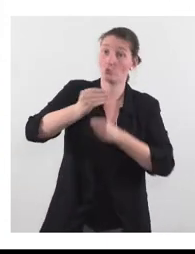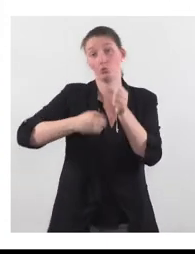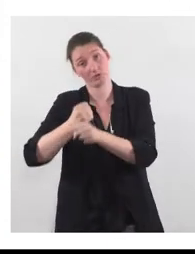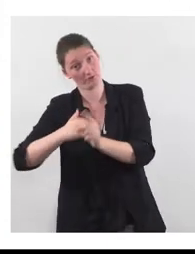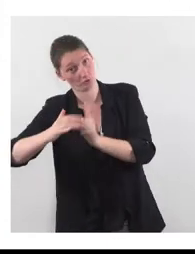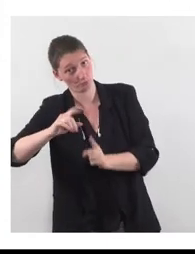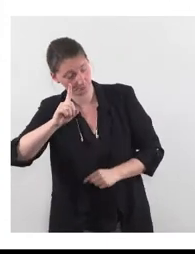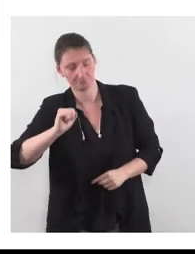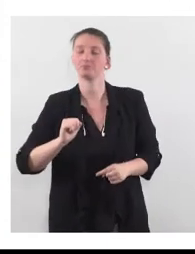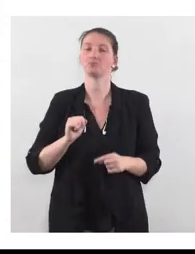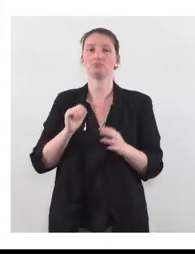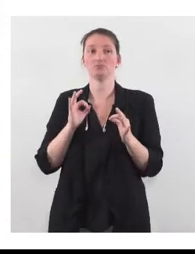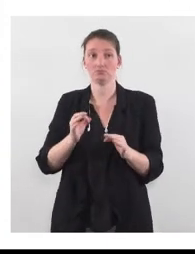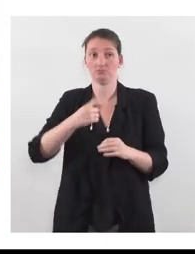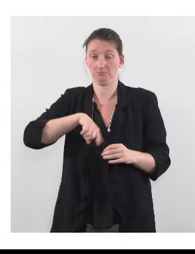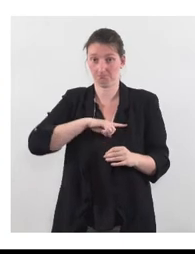sociaux. Hein,